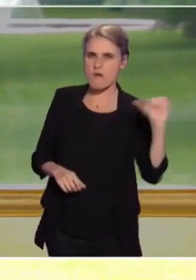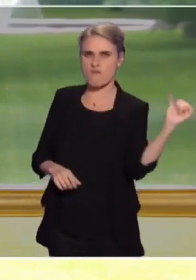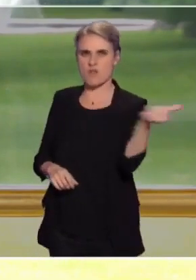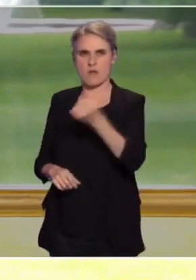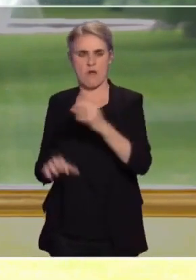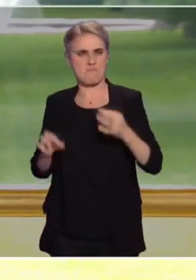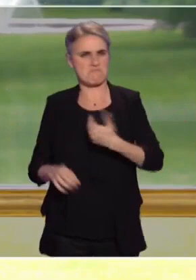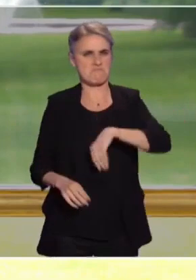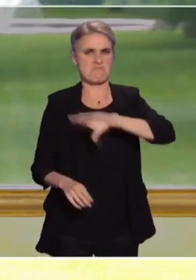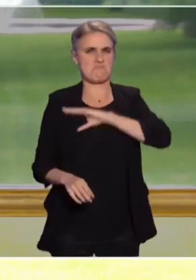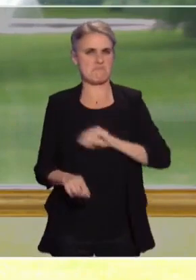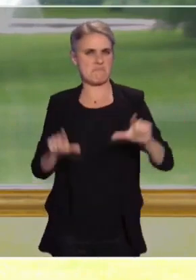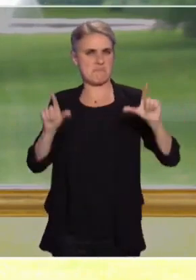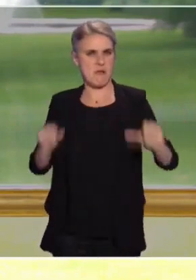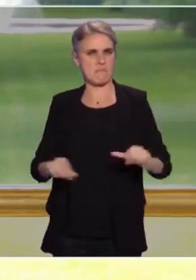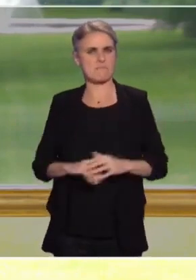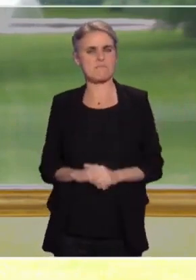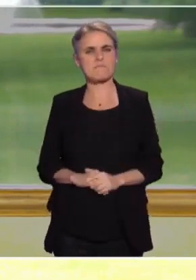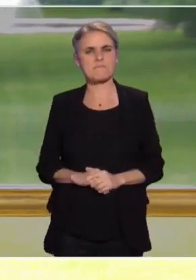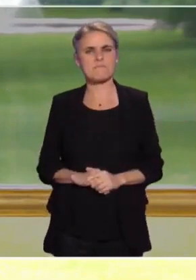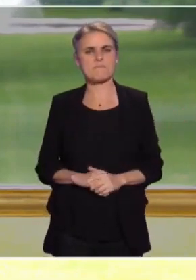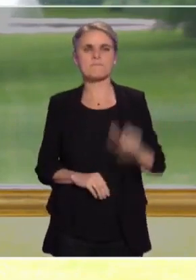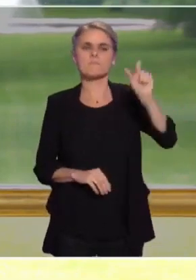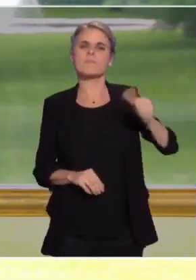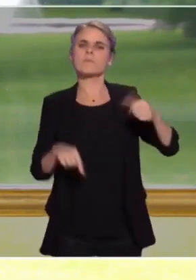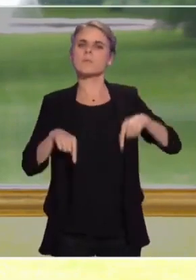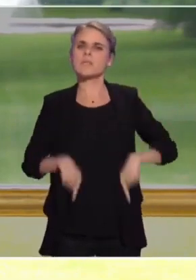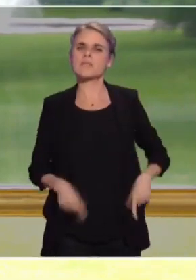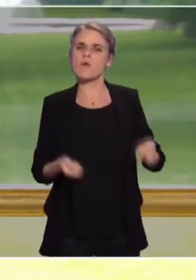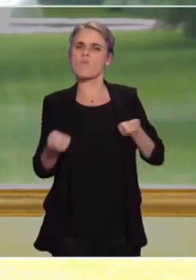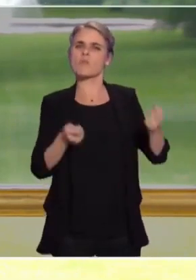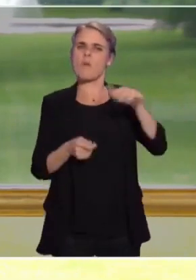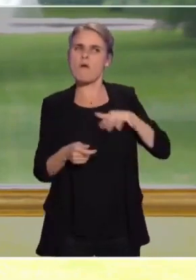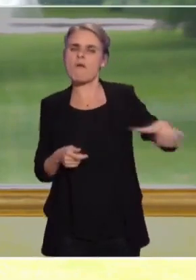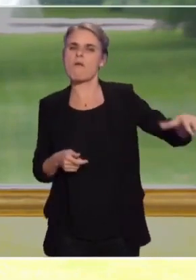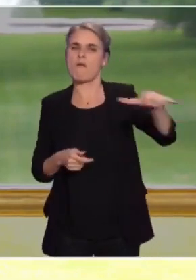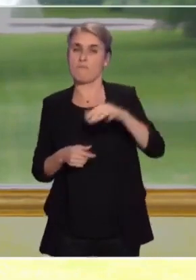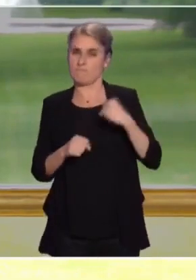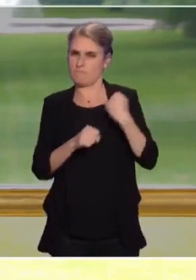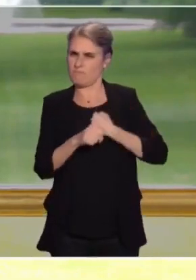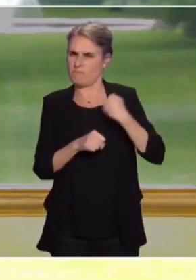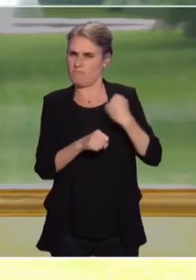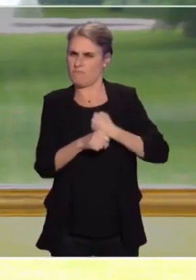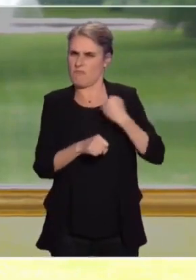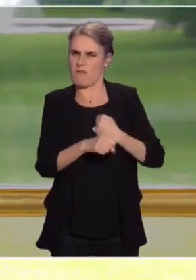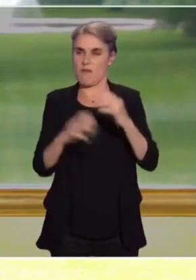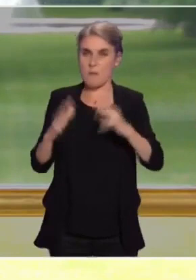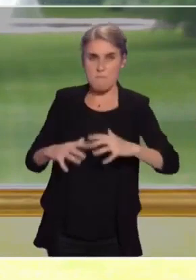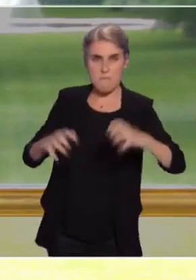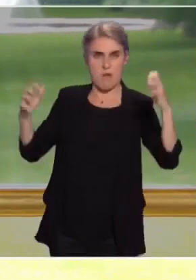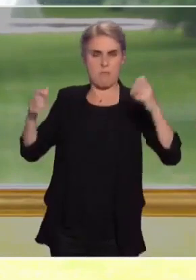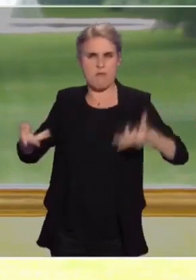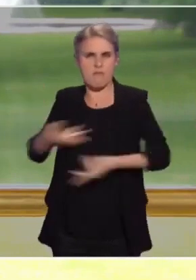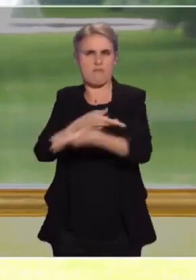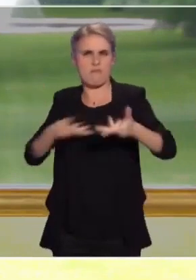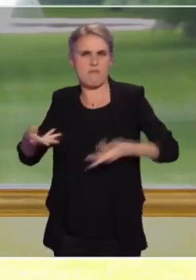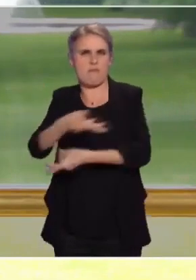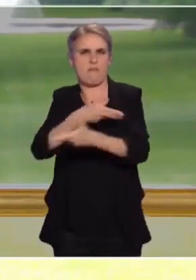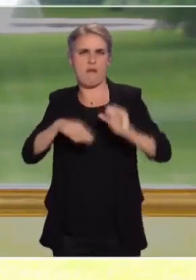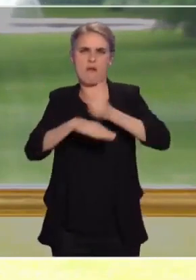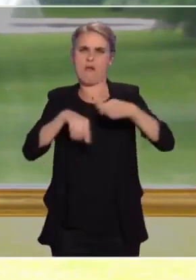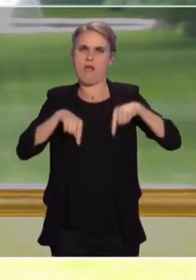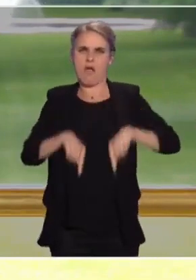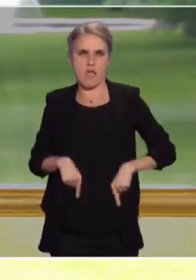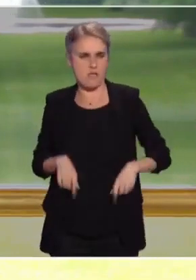pris sa part le premier ministre et le gouvernement ont travaillé d'arrache-pied le parlement s'est réuni l'état a tenu